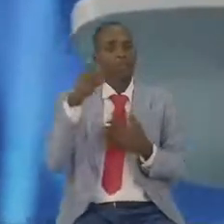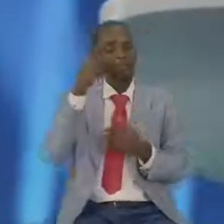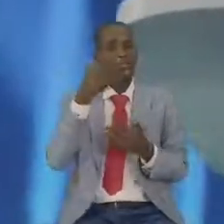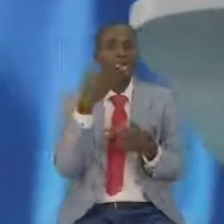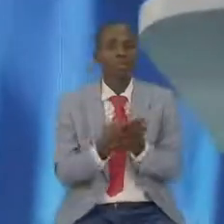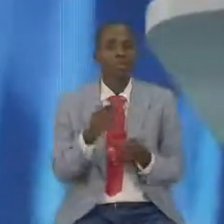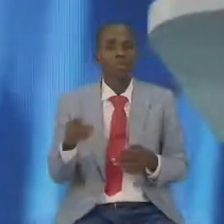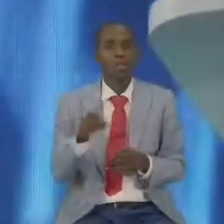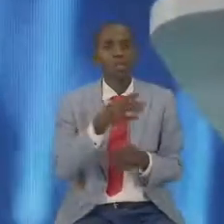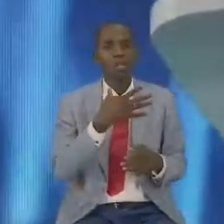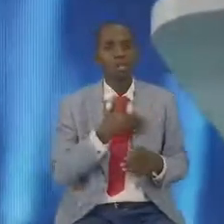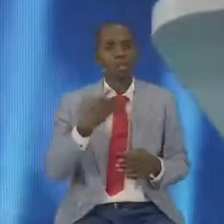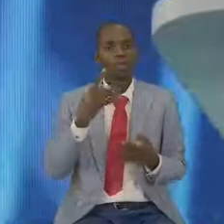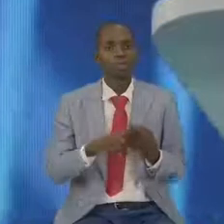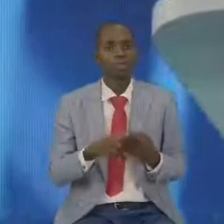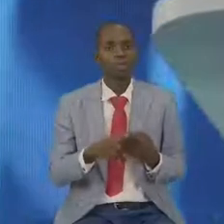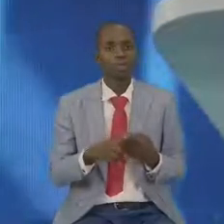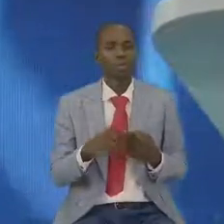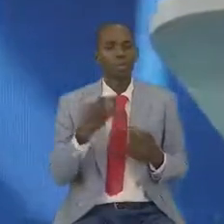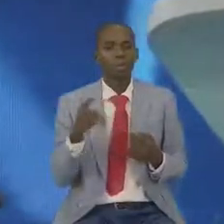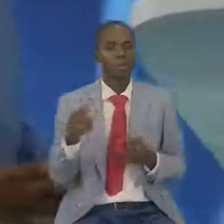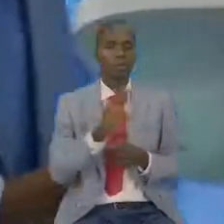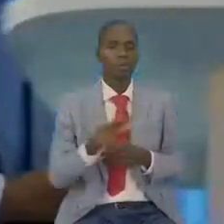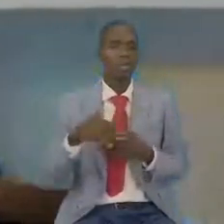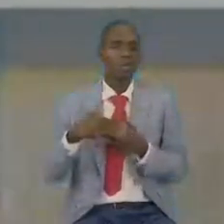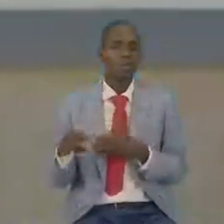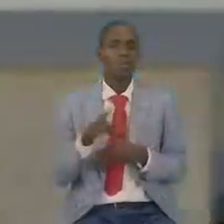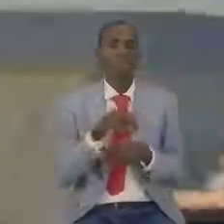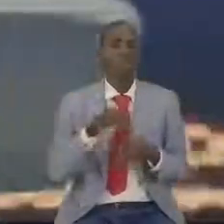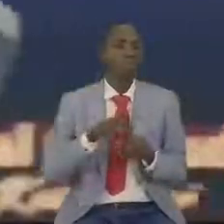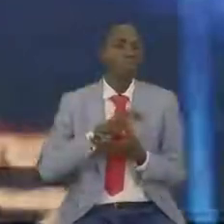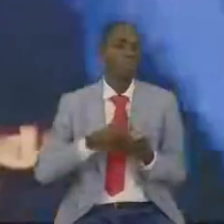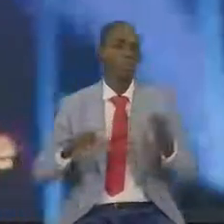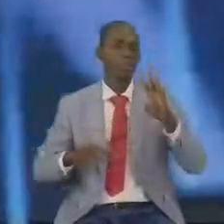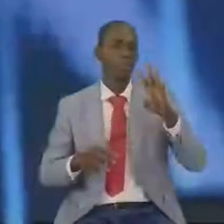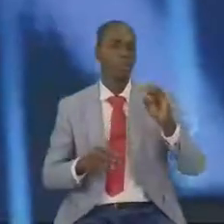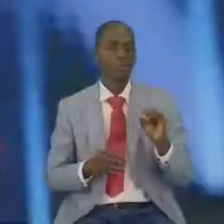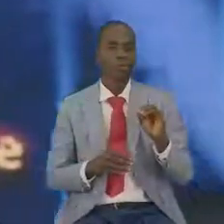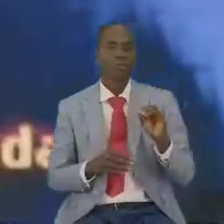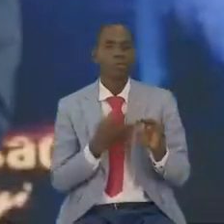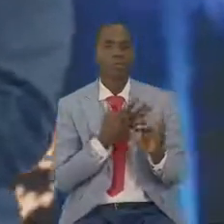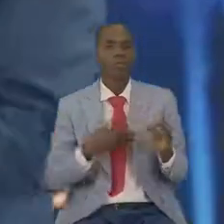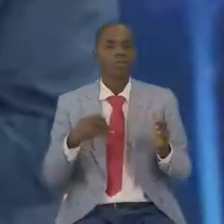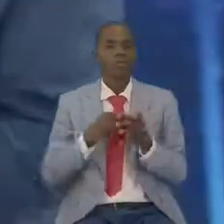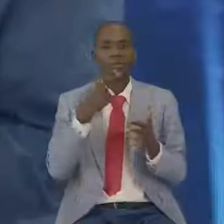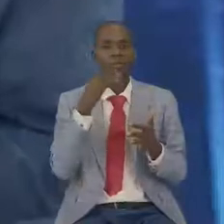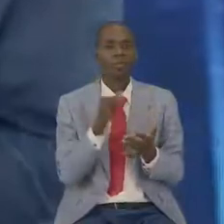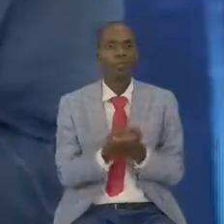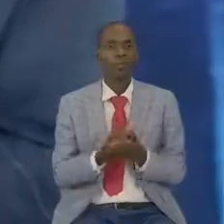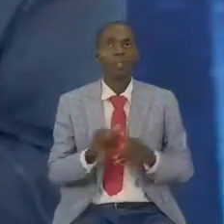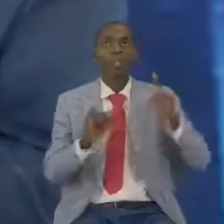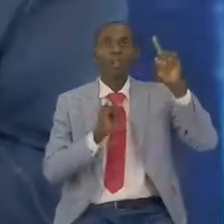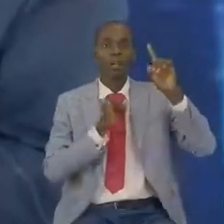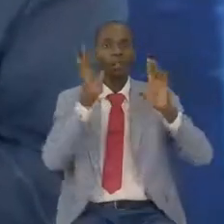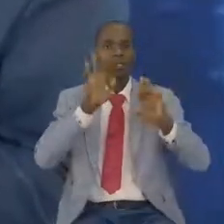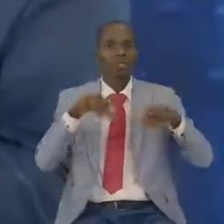et celui de leurs enfants après eux. Et maintenant, dans le verset 40, il dit, je traiterai avec eux